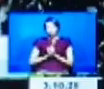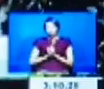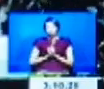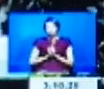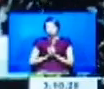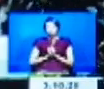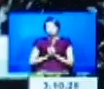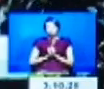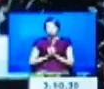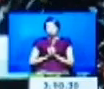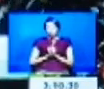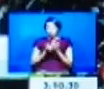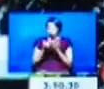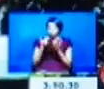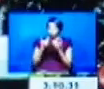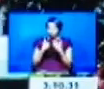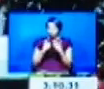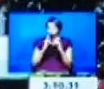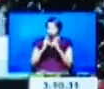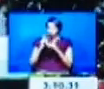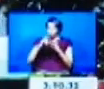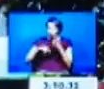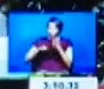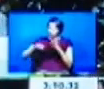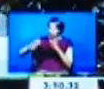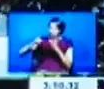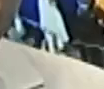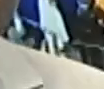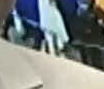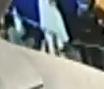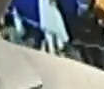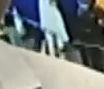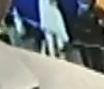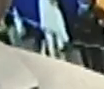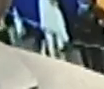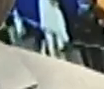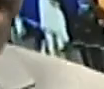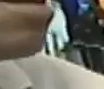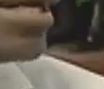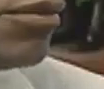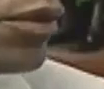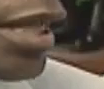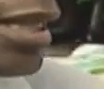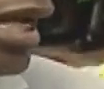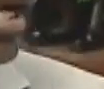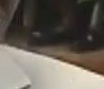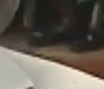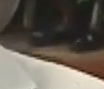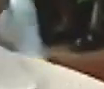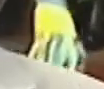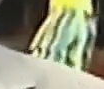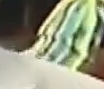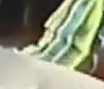baba bakitegedde dda tikakati tuli kuludda oluvuganya tuyingidde tutya mu nkolagana n'abali mu